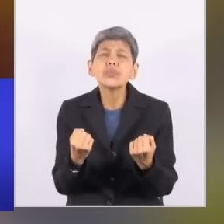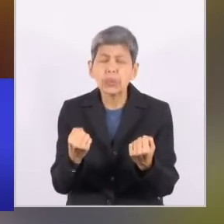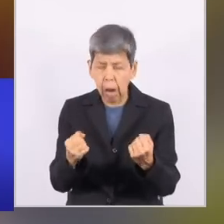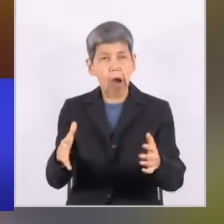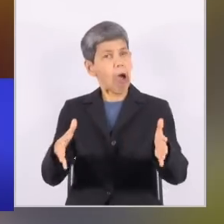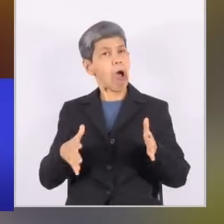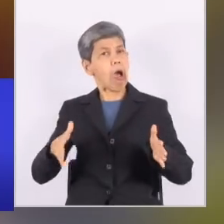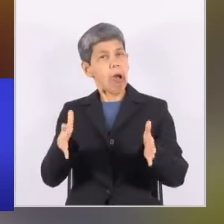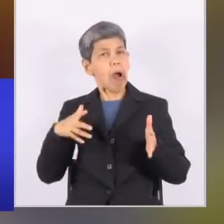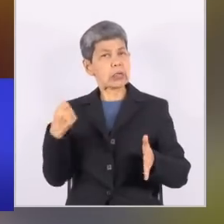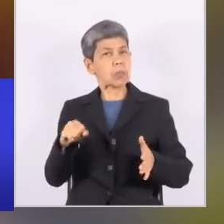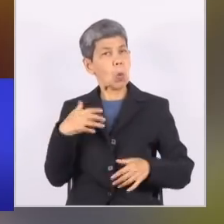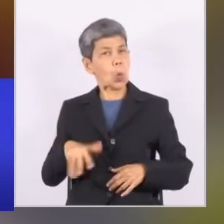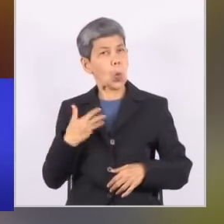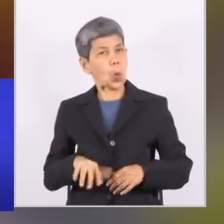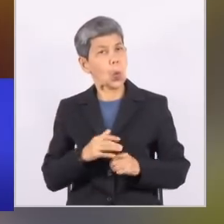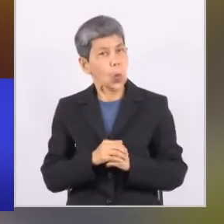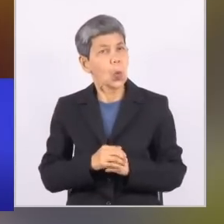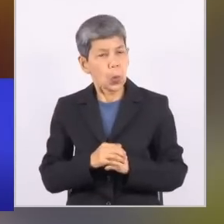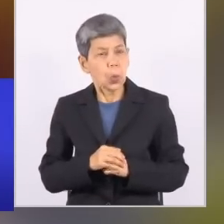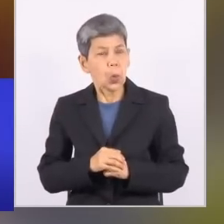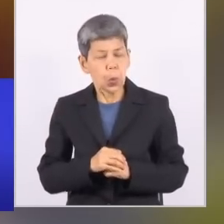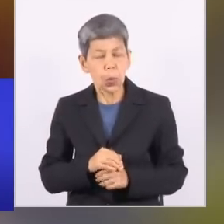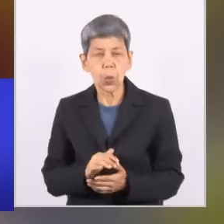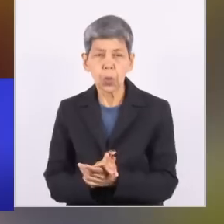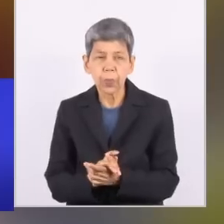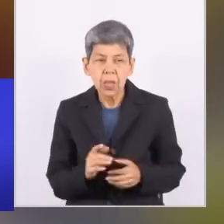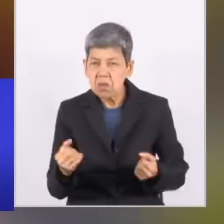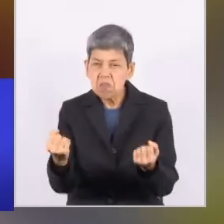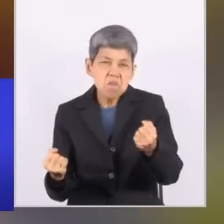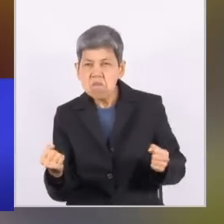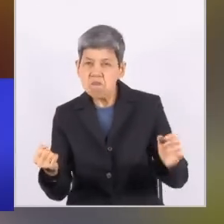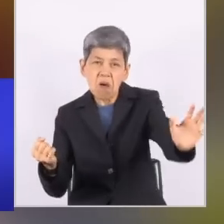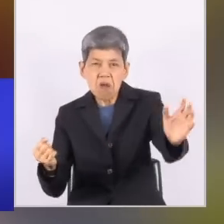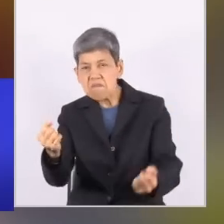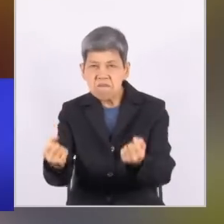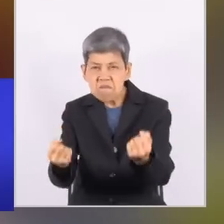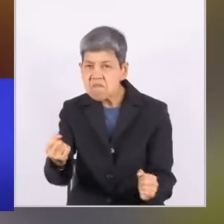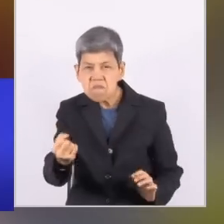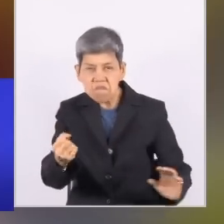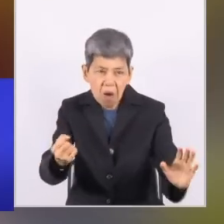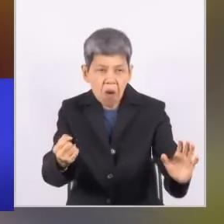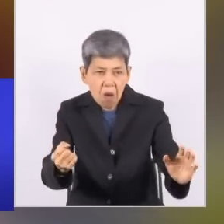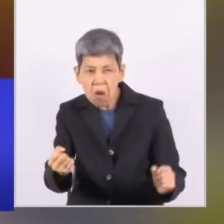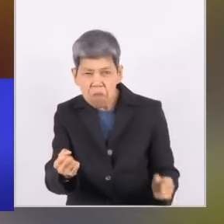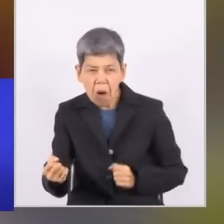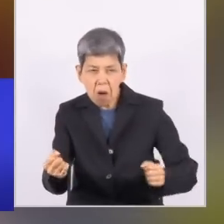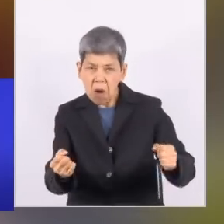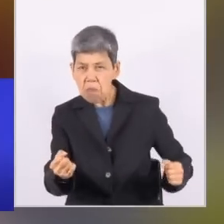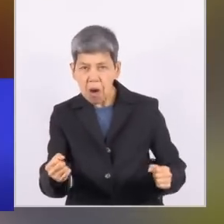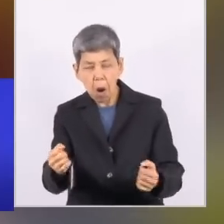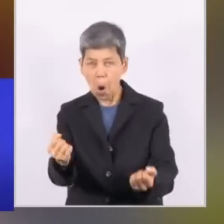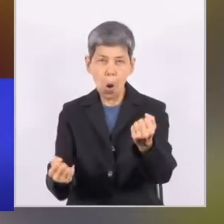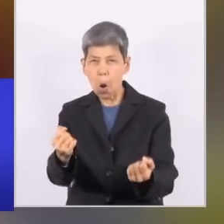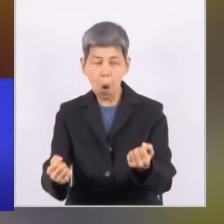ยังดูเป็นพิเศษกว่าคนในวัยปกตินะคะแต่นี่โอ้โห 10ล้อ 10ล้อเลยค่ะแล้วคล่องแคล่วมากอู้หูจับกรงจับ